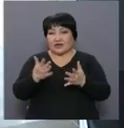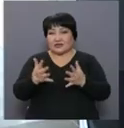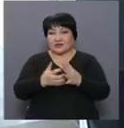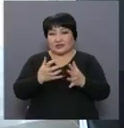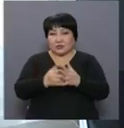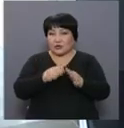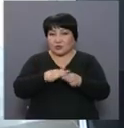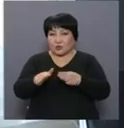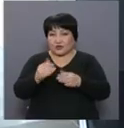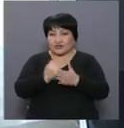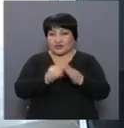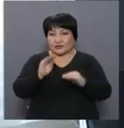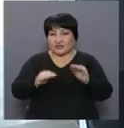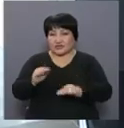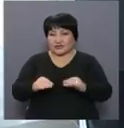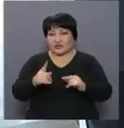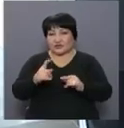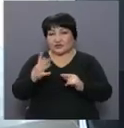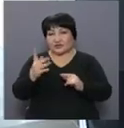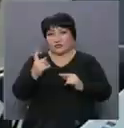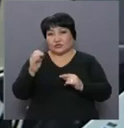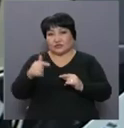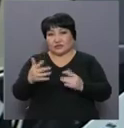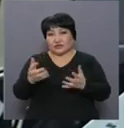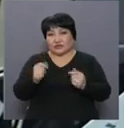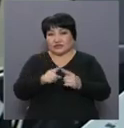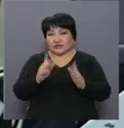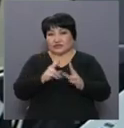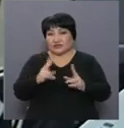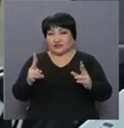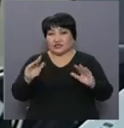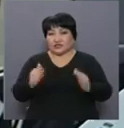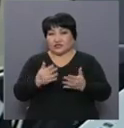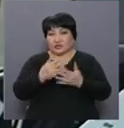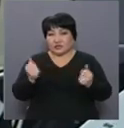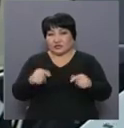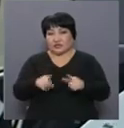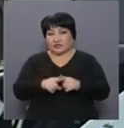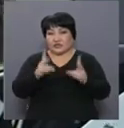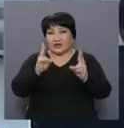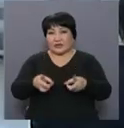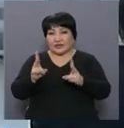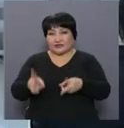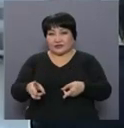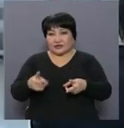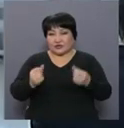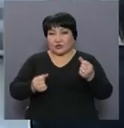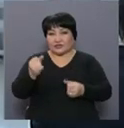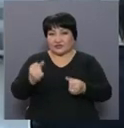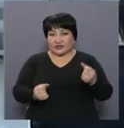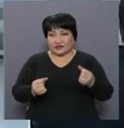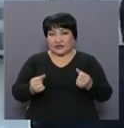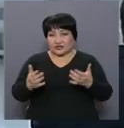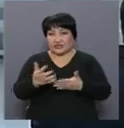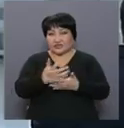бағаланады. Бағдарламада көліктің жылына қатысты ешқандай да шектеу жоқ. Сонымен қатар апатты автокөліктерде жиынтық санаты бойынша